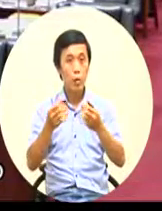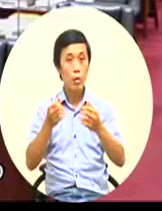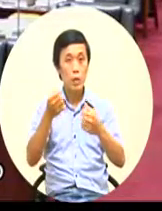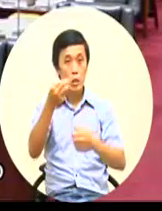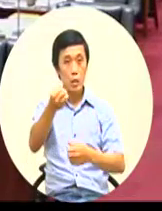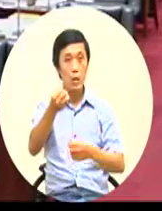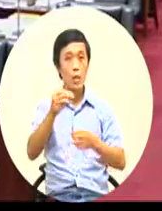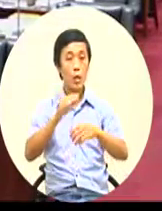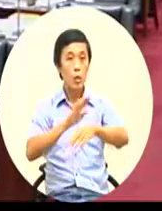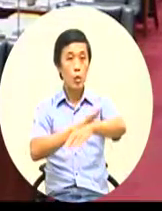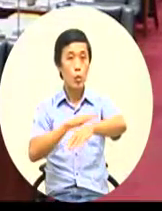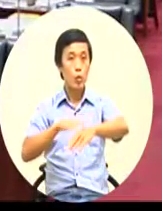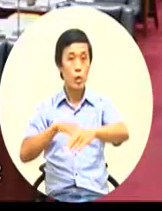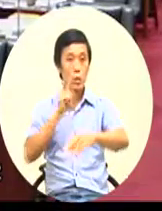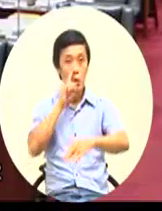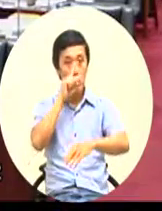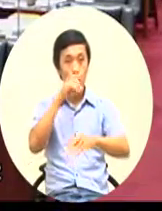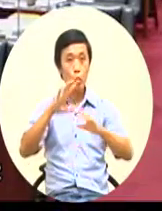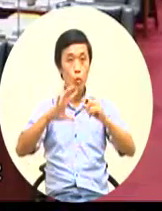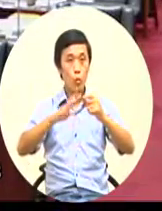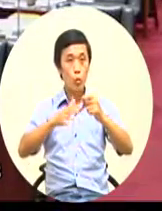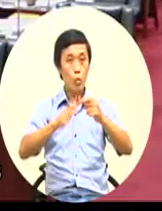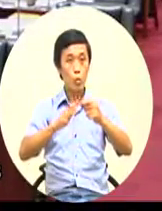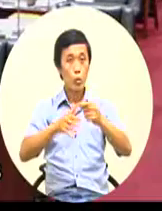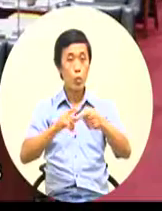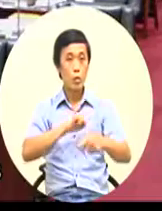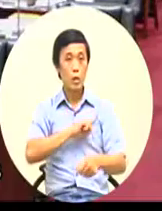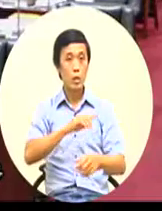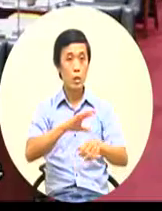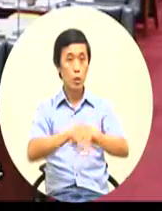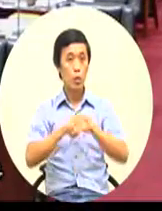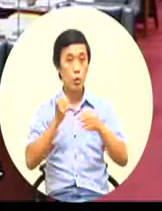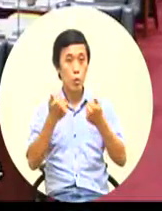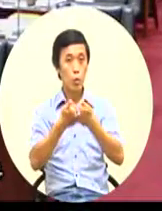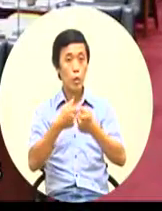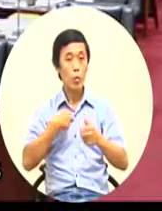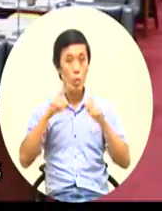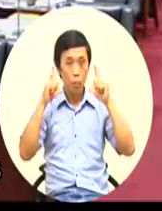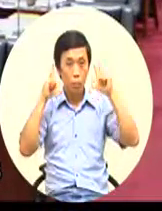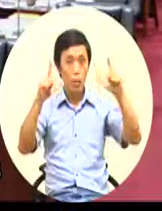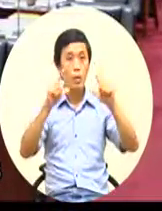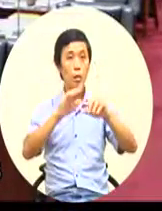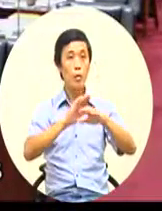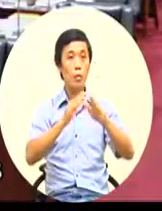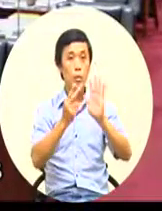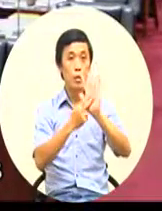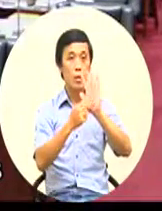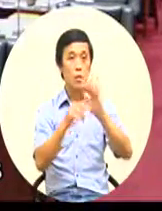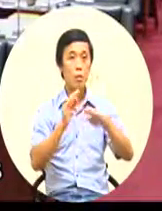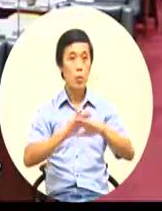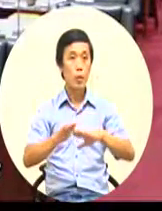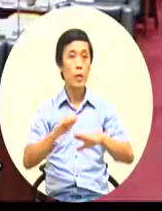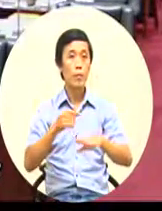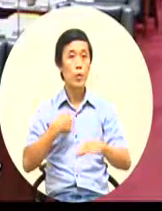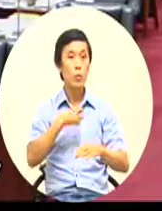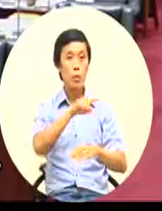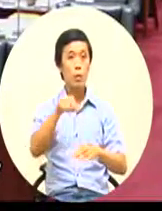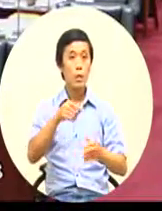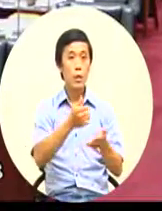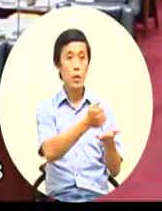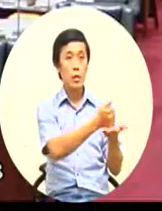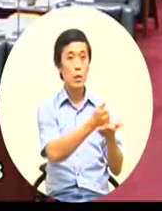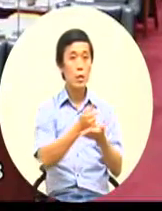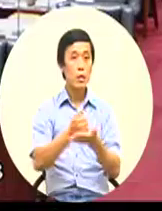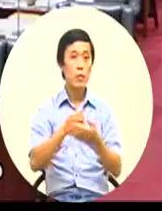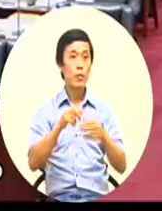左营国中自救会的这些议题，我们会做一个正面的回应。那我想我们先从钱新林的意见来开始，我们请前金新新